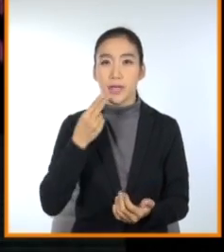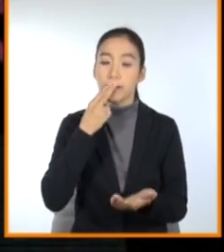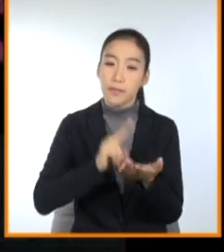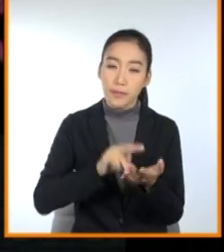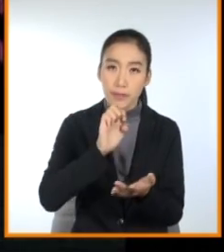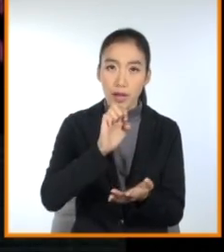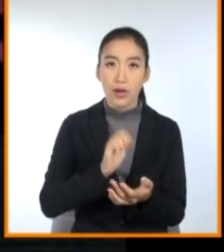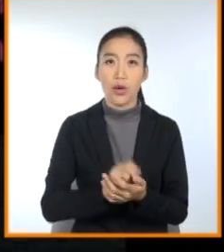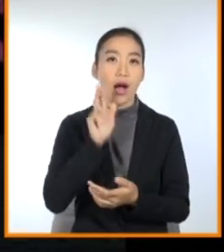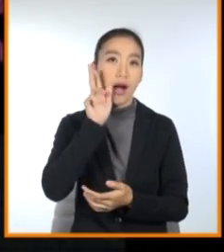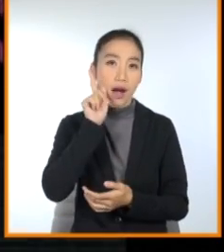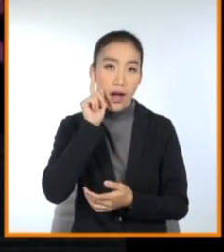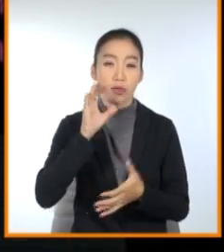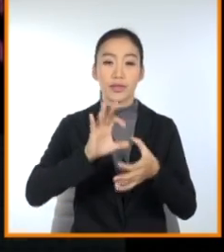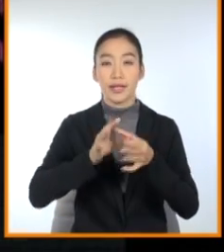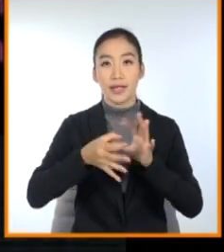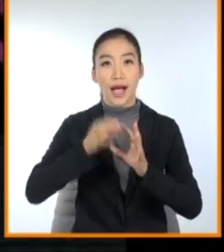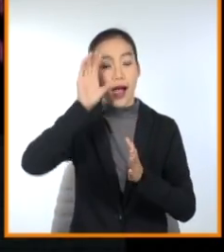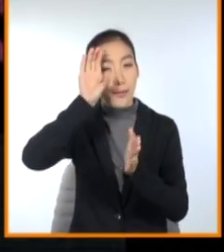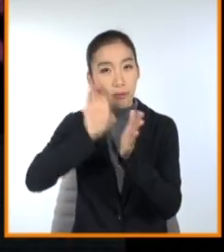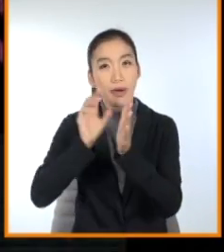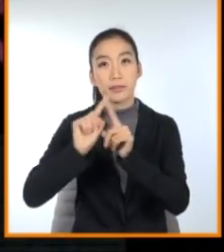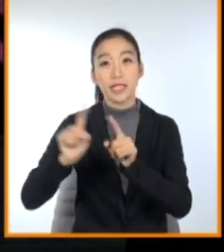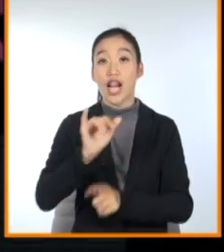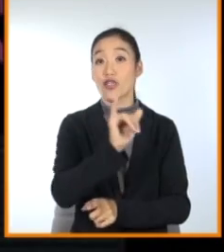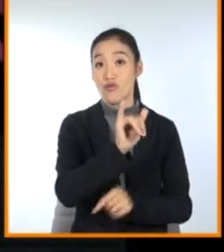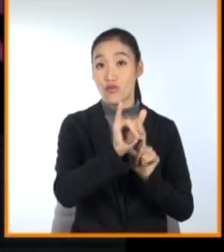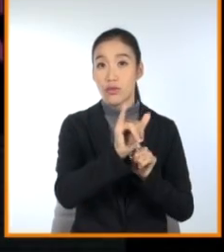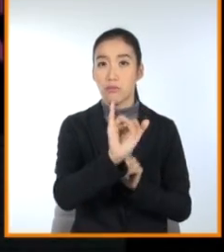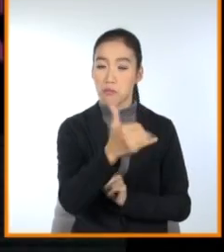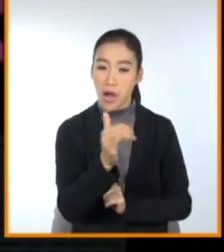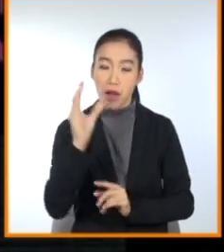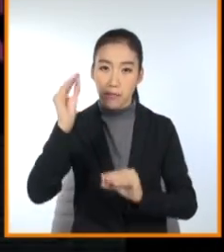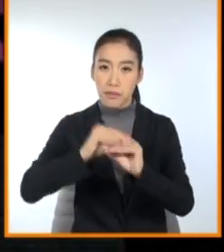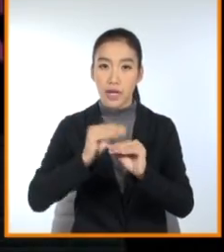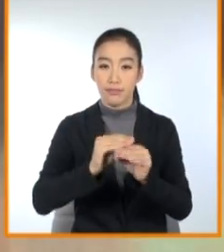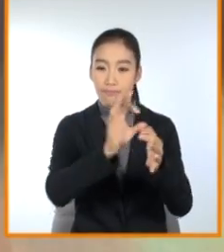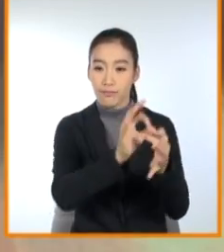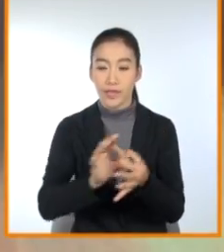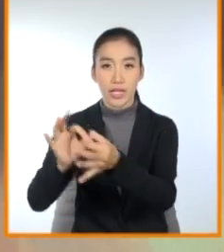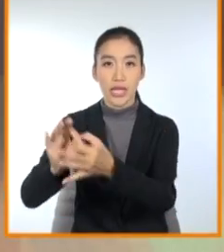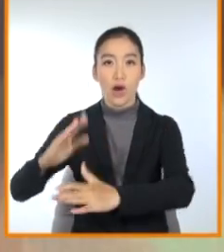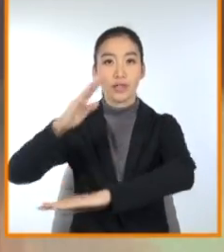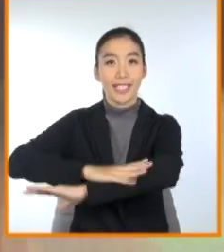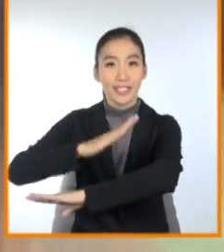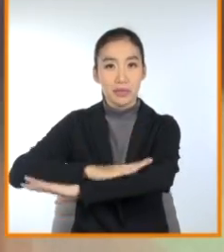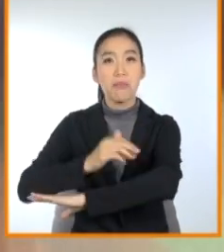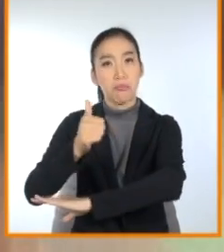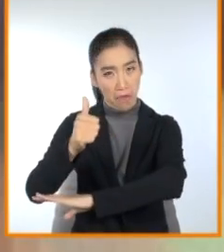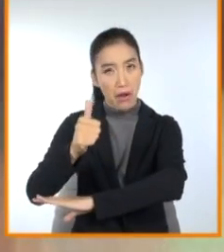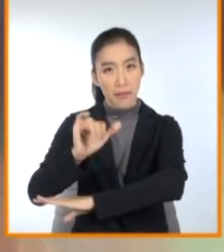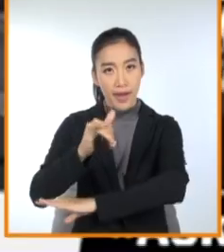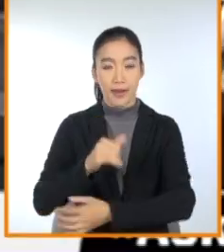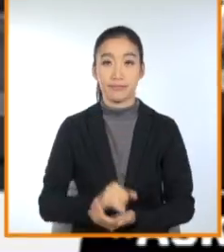จนถึงข่าวสารกีฬาและภาพอาจจะช่วยเพิ่มการเข้าถึงเว็บไซต์ Daily Mail ได้Time Inc. ก็เป็นอีกหนึ่งบริษัท